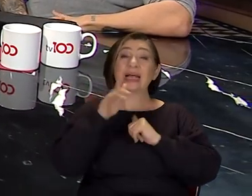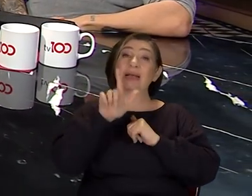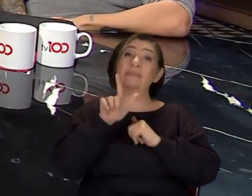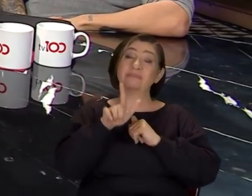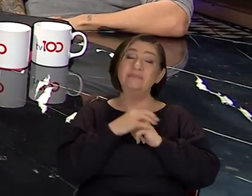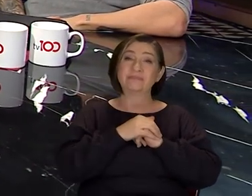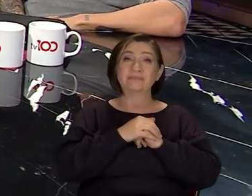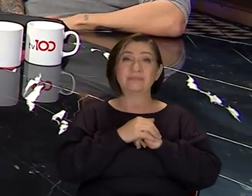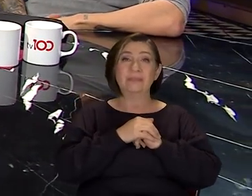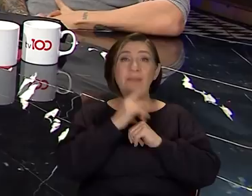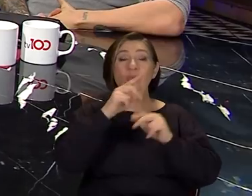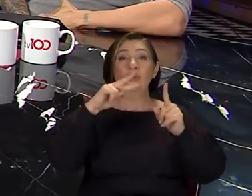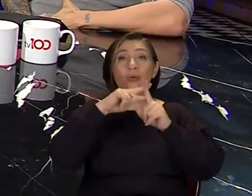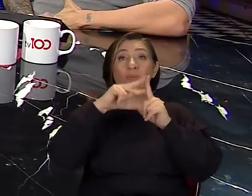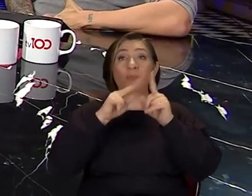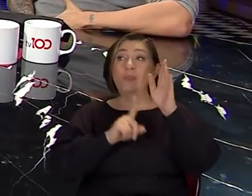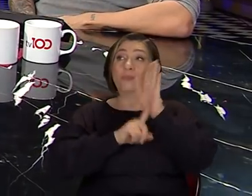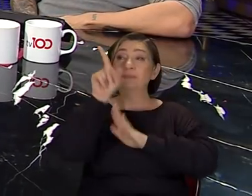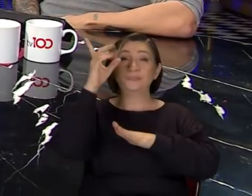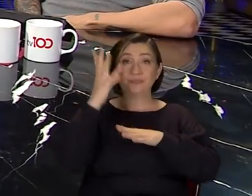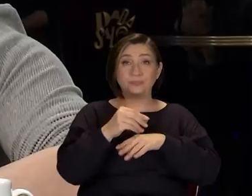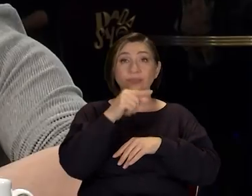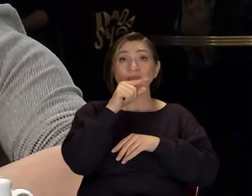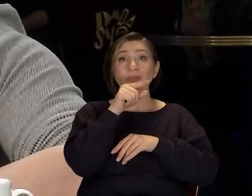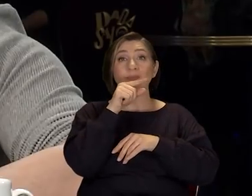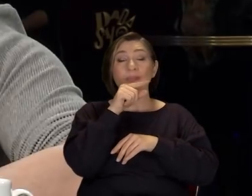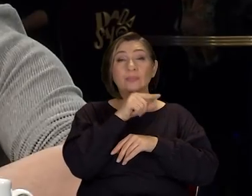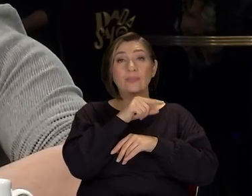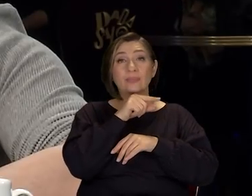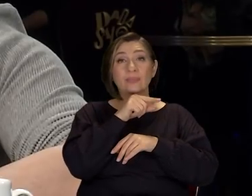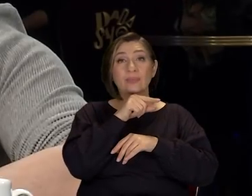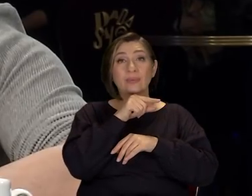yasaklanmalı. Evet, bu YouTube trend oldu bu şarkı. Buradan